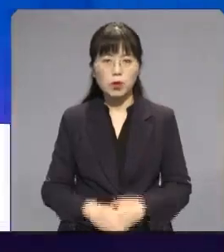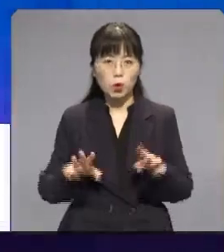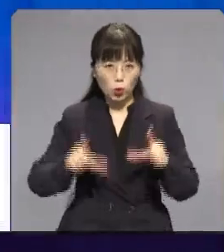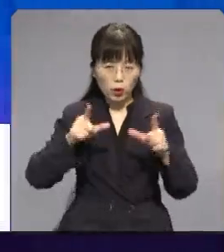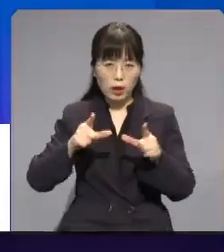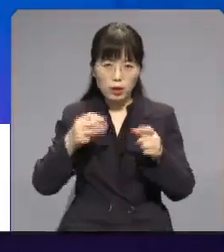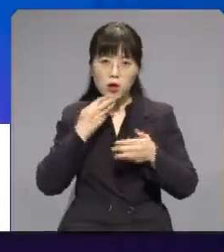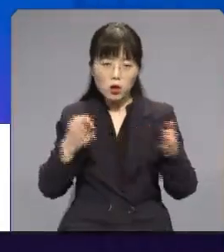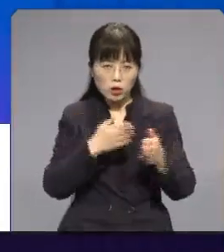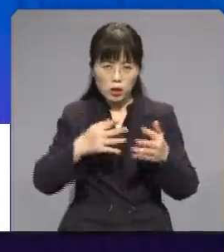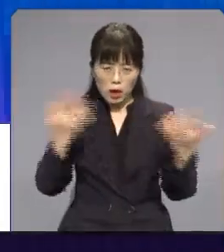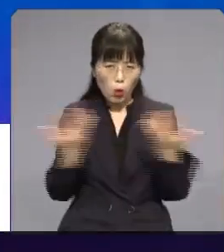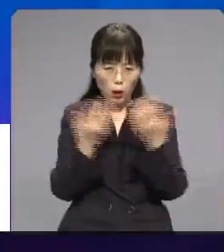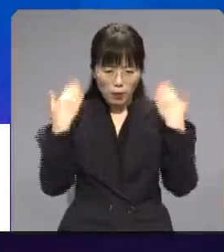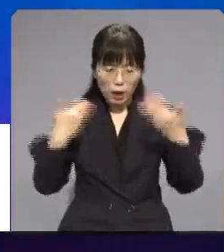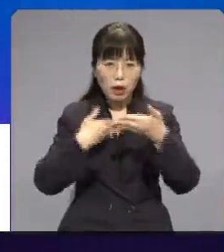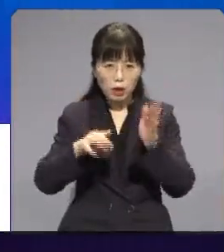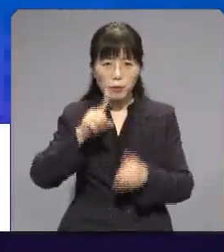올해 경기 지역 과밀화급은